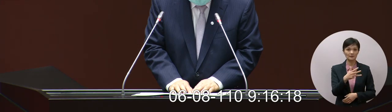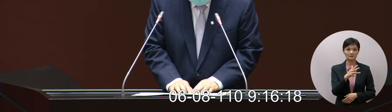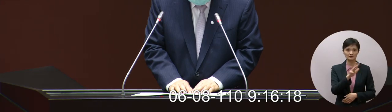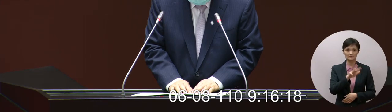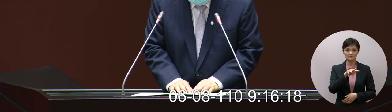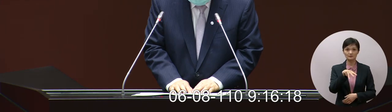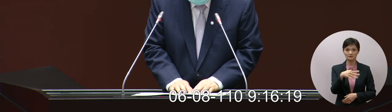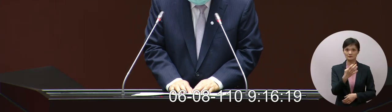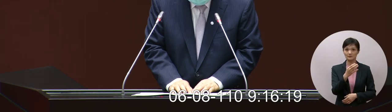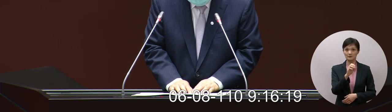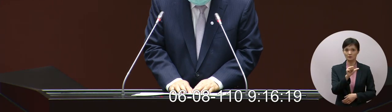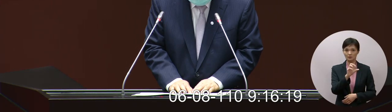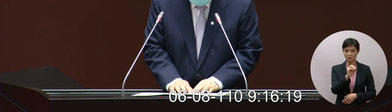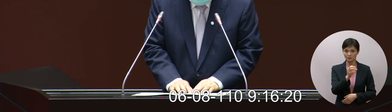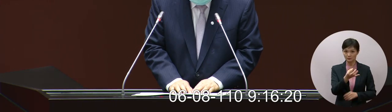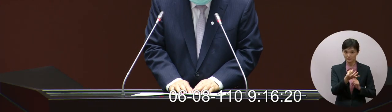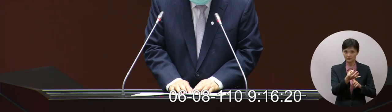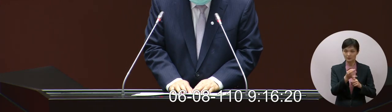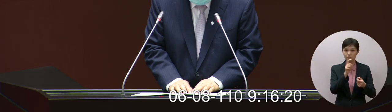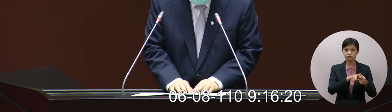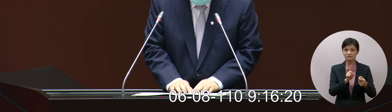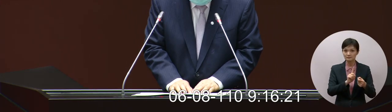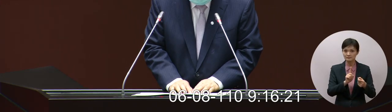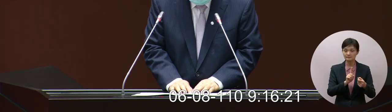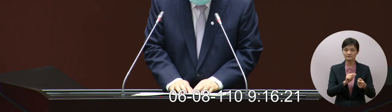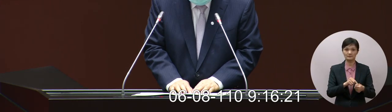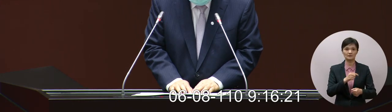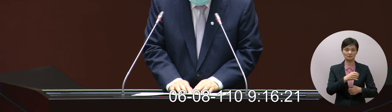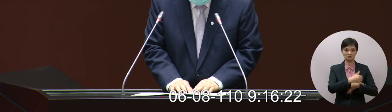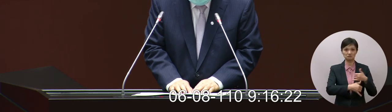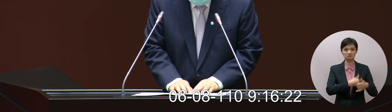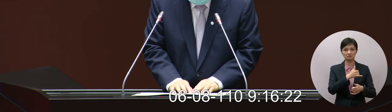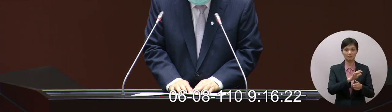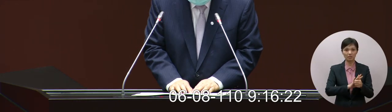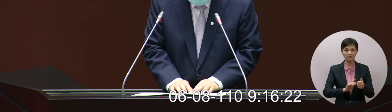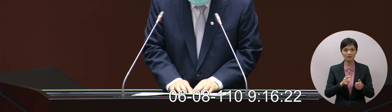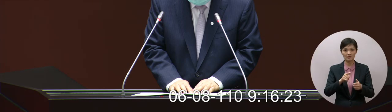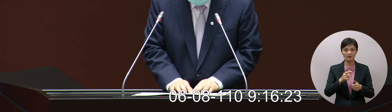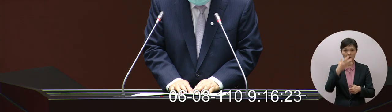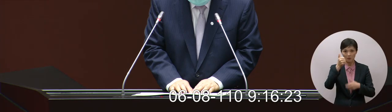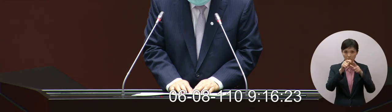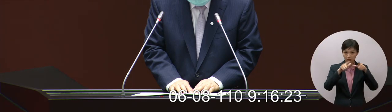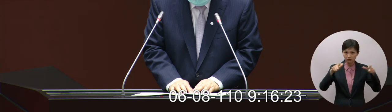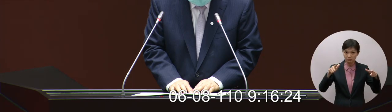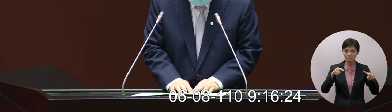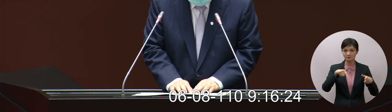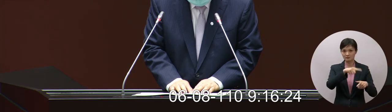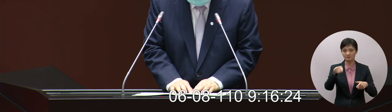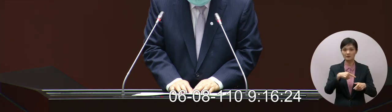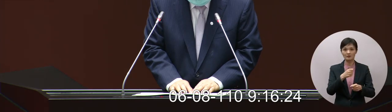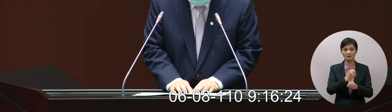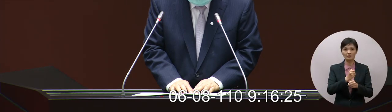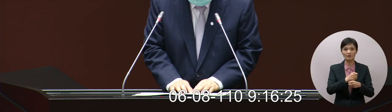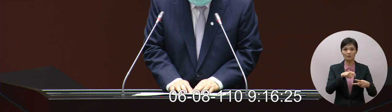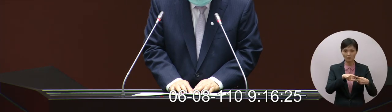448.8450万元。是办理受疫情影响之自营就业者以及无一定雇职之劳工生活补贴